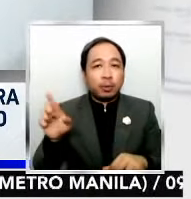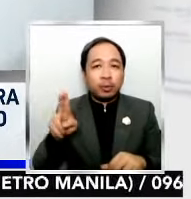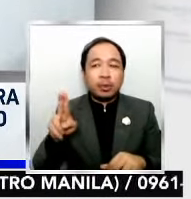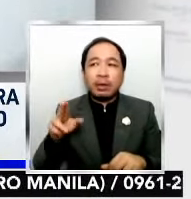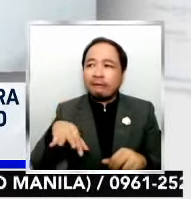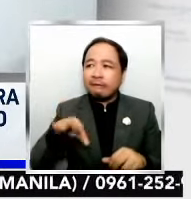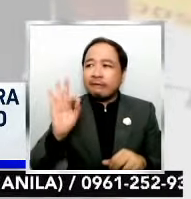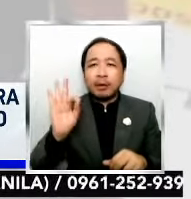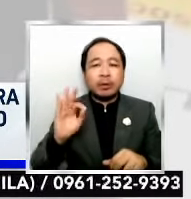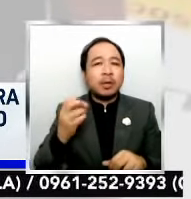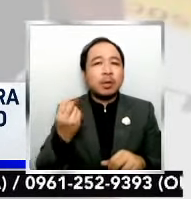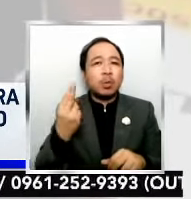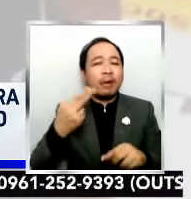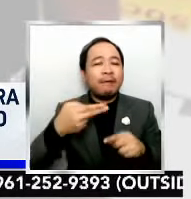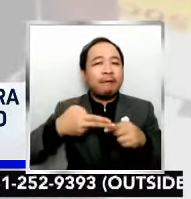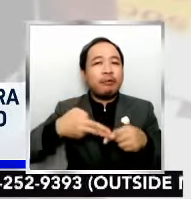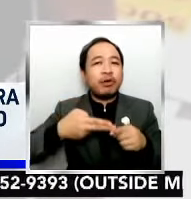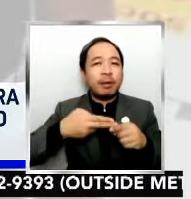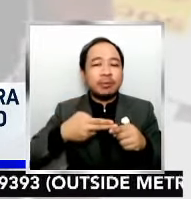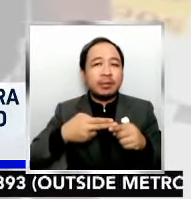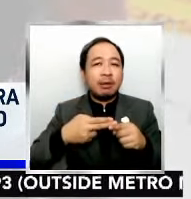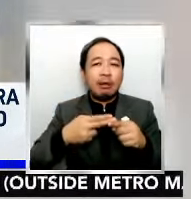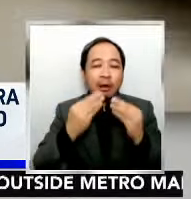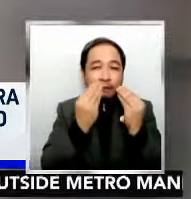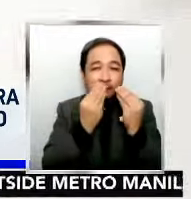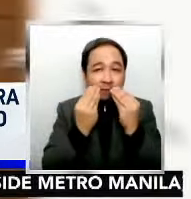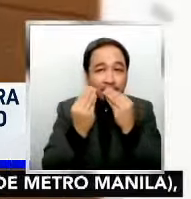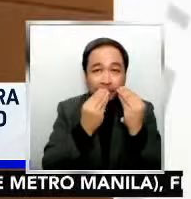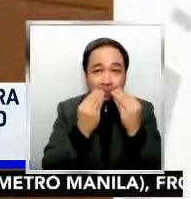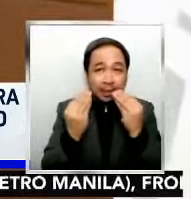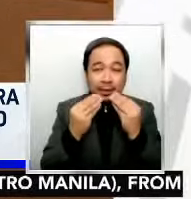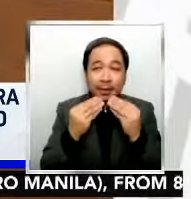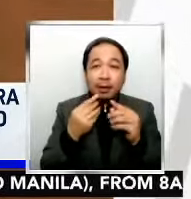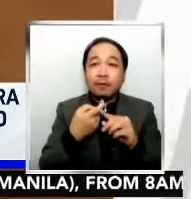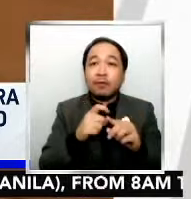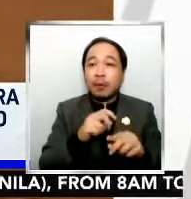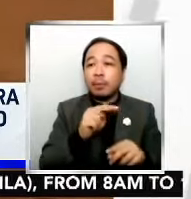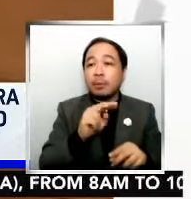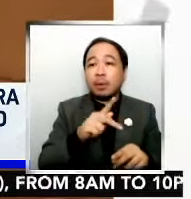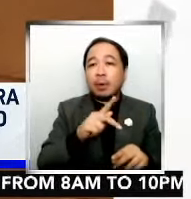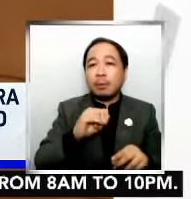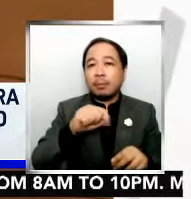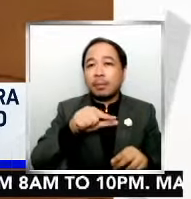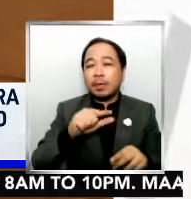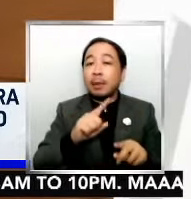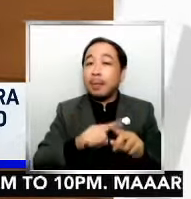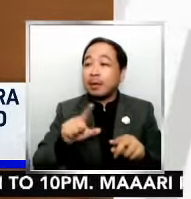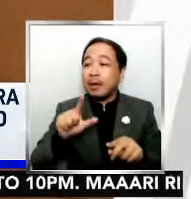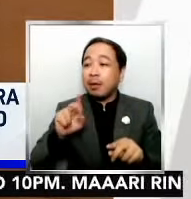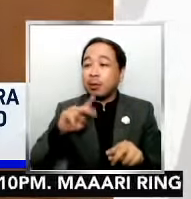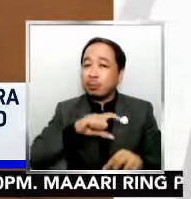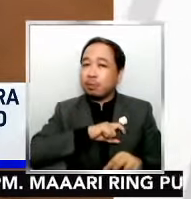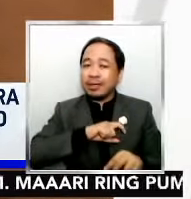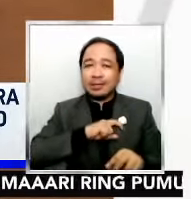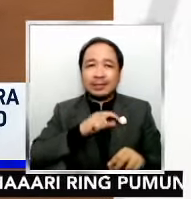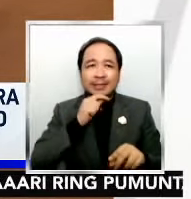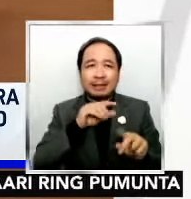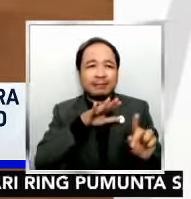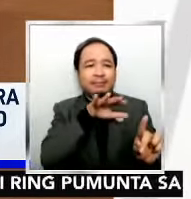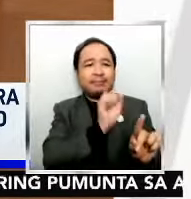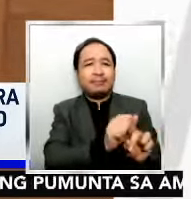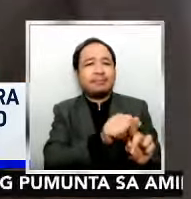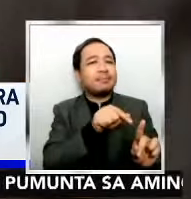Julian Ongpin, anak ng negosyanteng si Roberto Ongpin. Hindi inaresto ng La Union Police si Ongpin na siya umanong huling nakasama noon ni